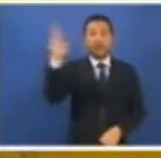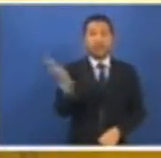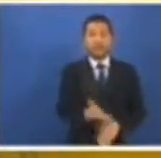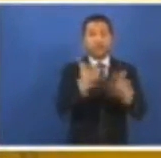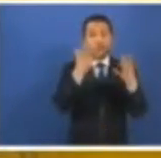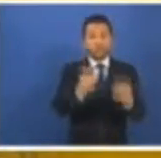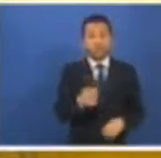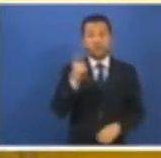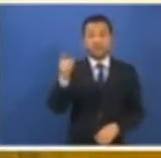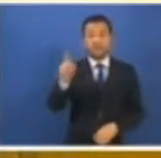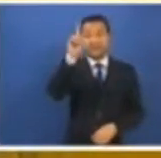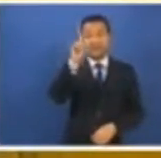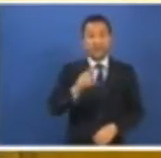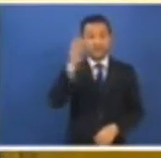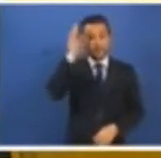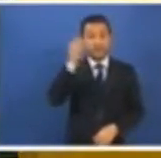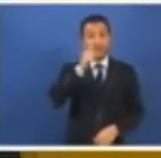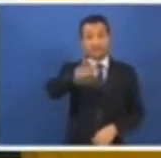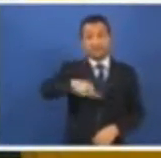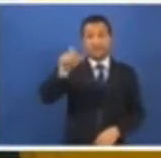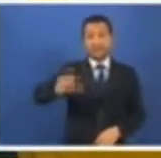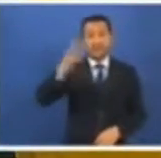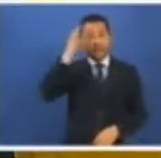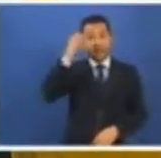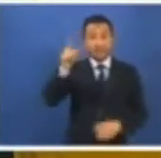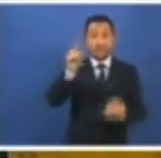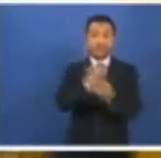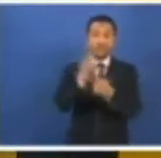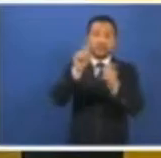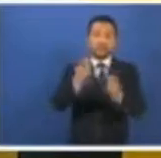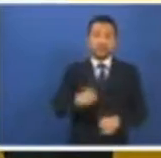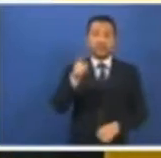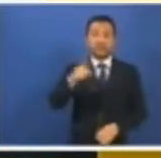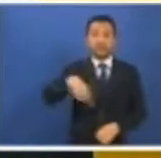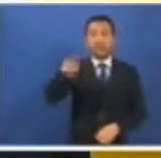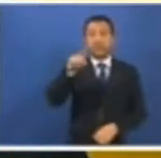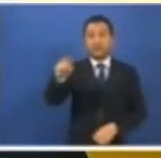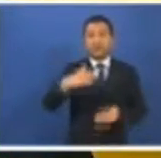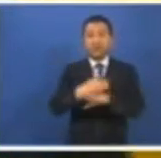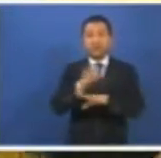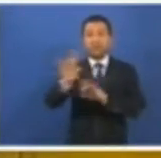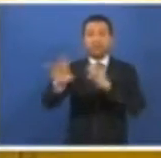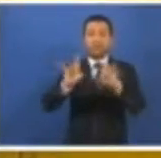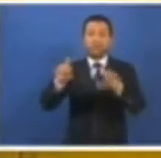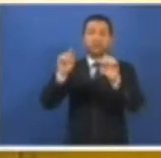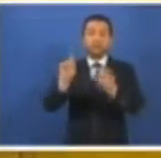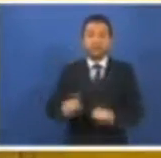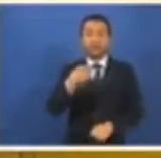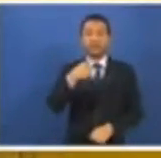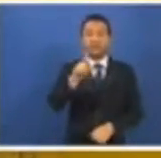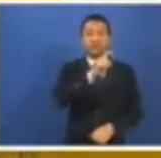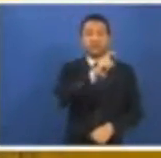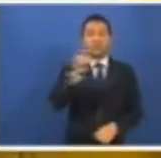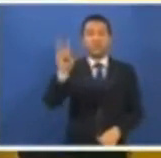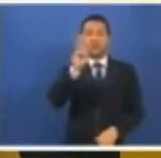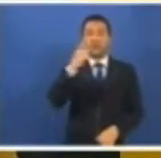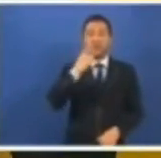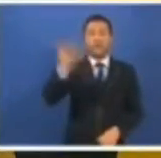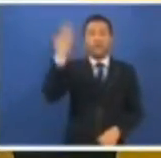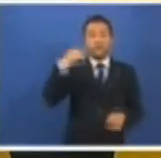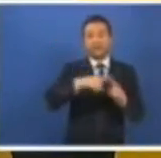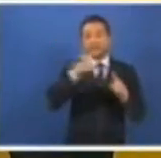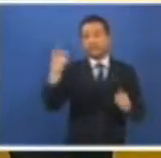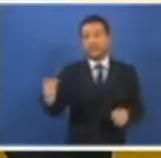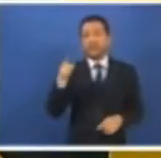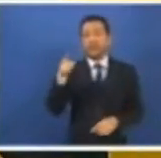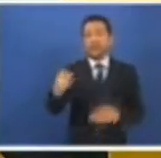de olsa ilk bilim insanlarına, akademiye yönelirdi. Onları ekmeğinden ederdi. 1930'lardan